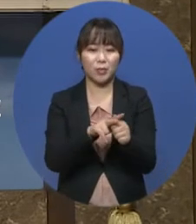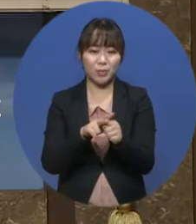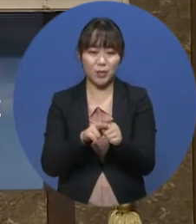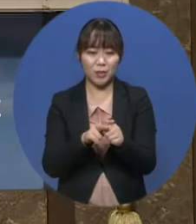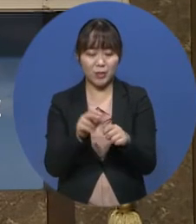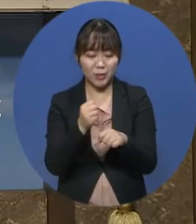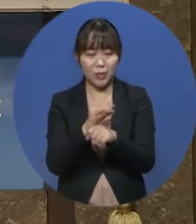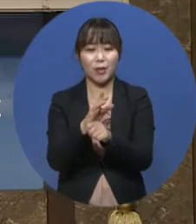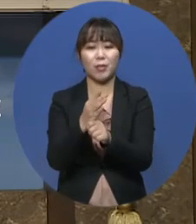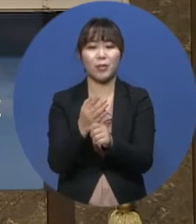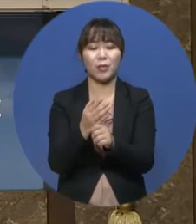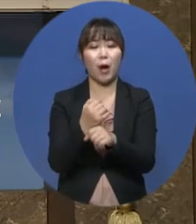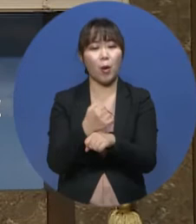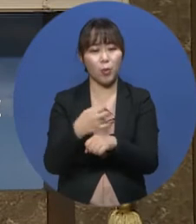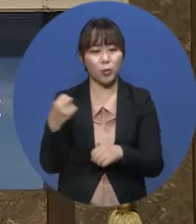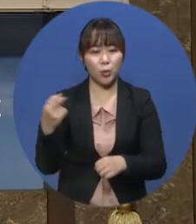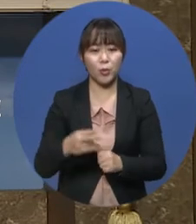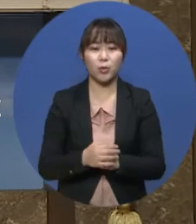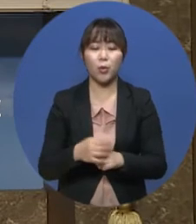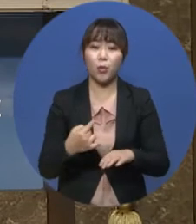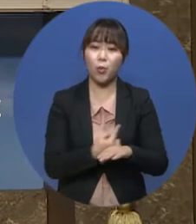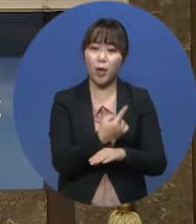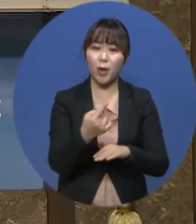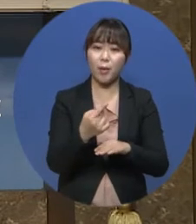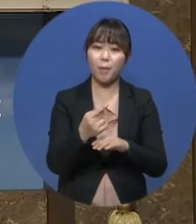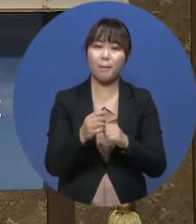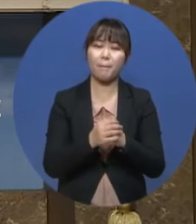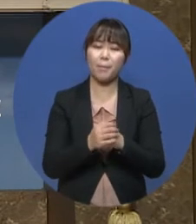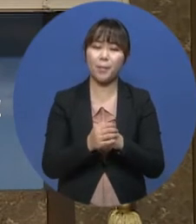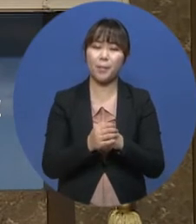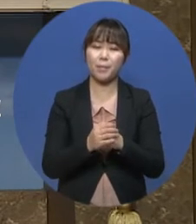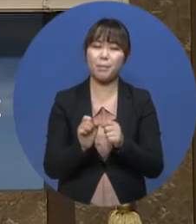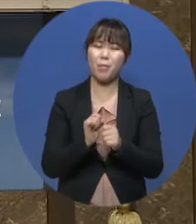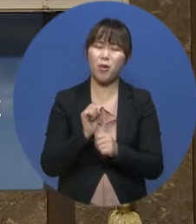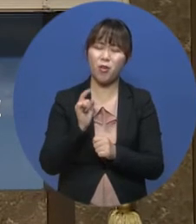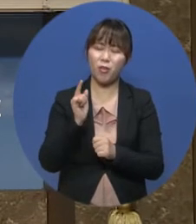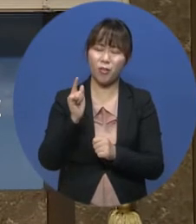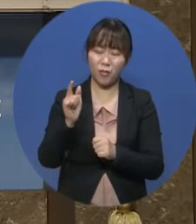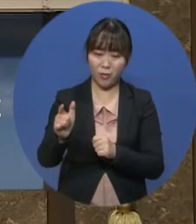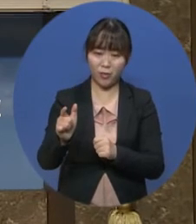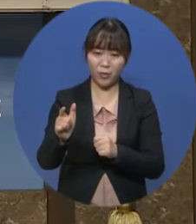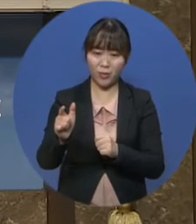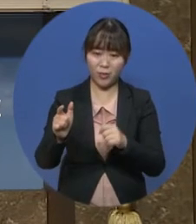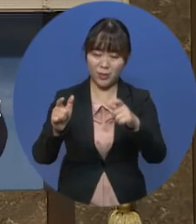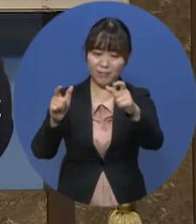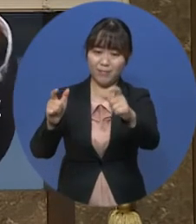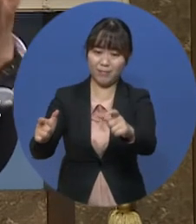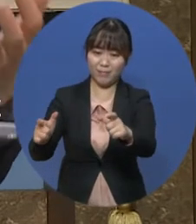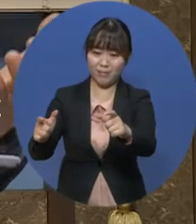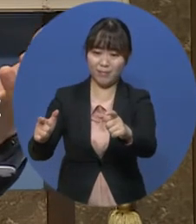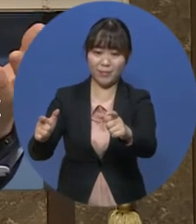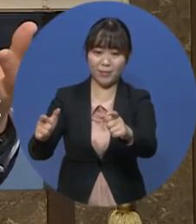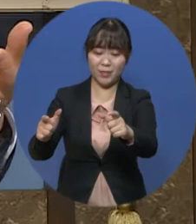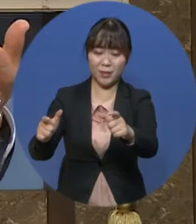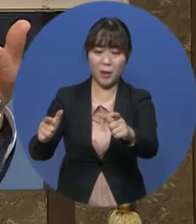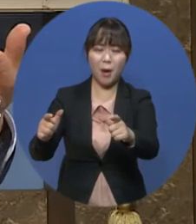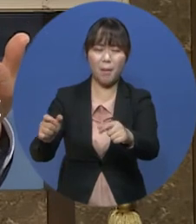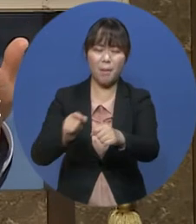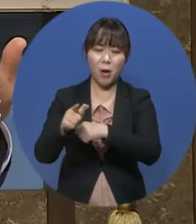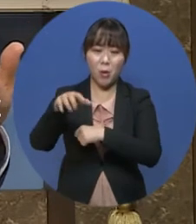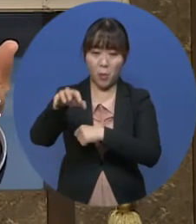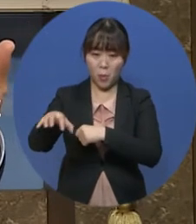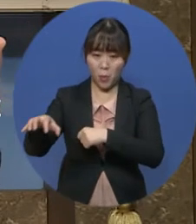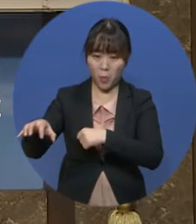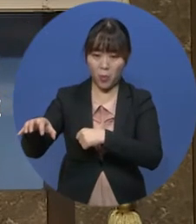에 드리도록 하고 또 그 위에 이제 그런 그 먼 지역 지역적으로 어려운